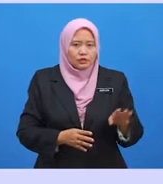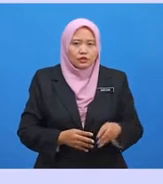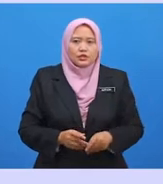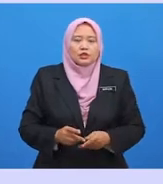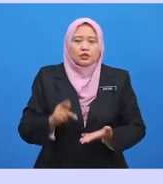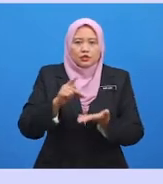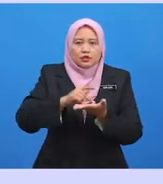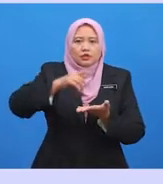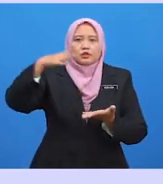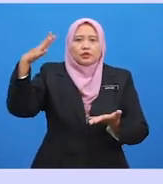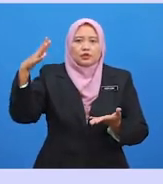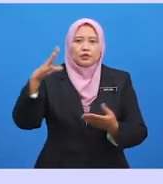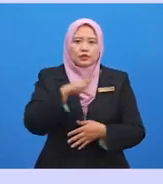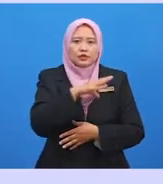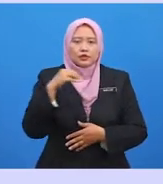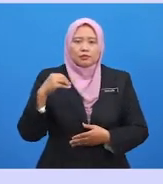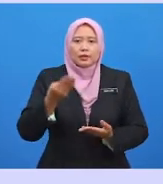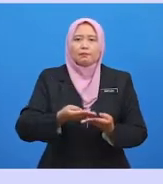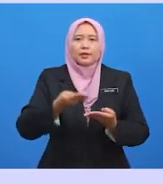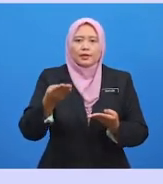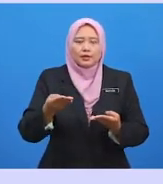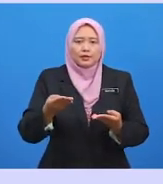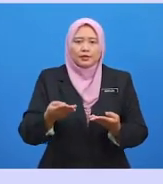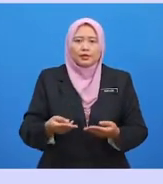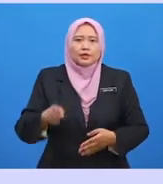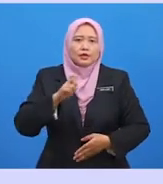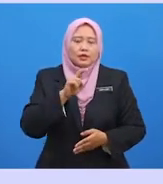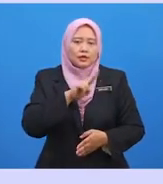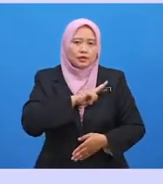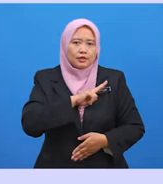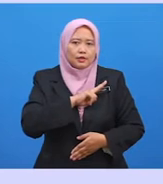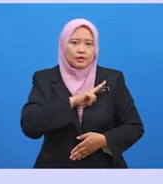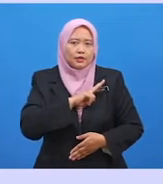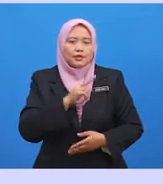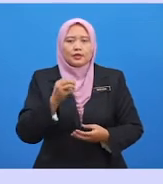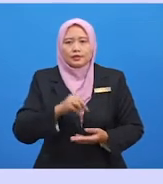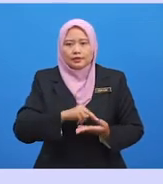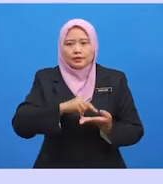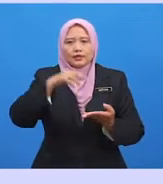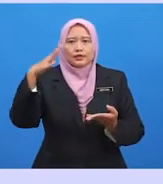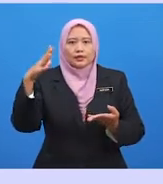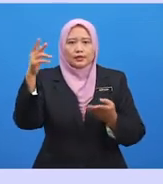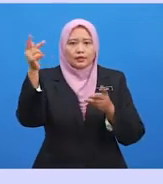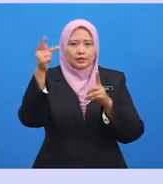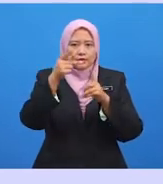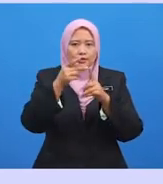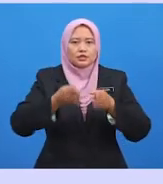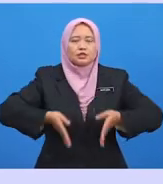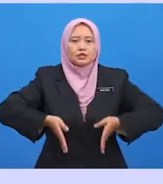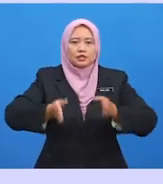kekayaan pada jalan kebaikan hikmah kelima mendatangkan pahala yang